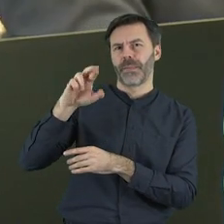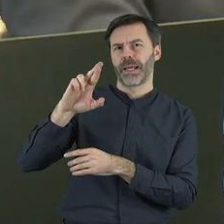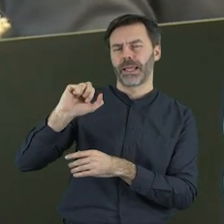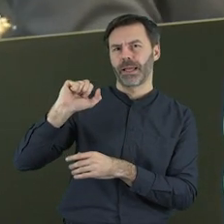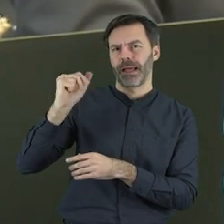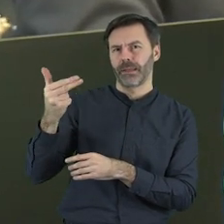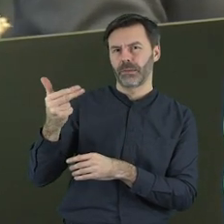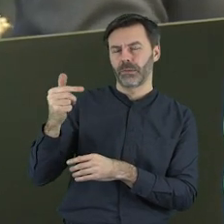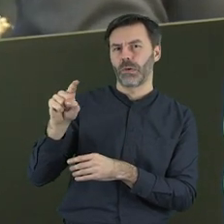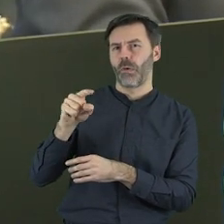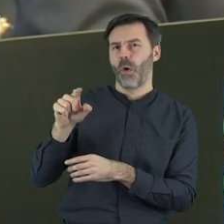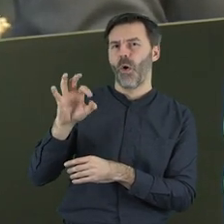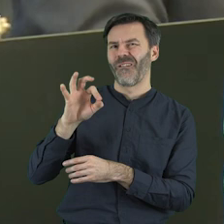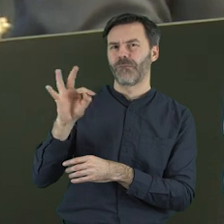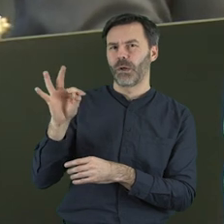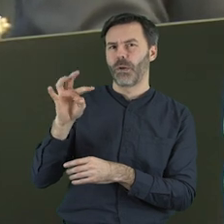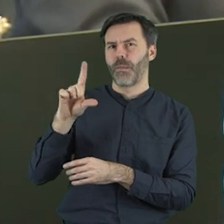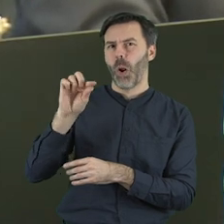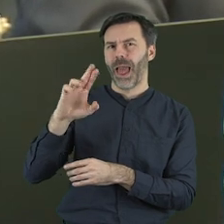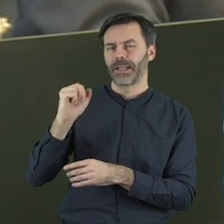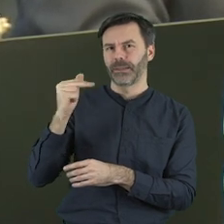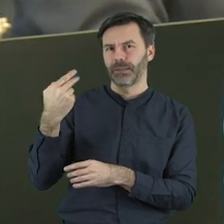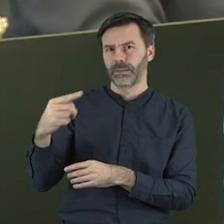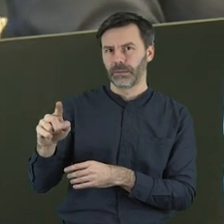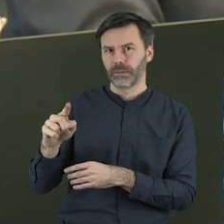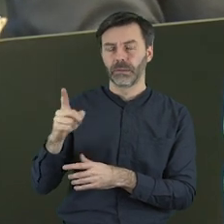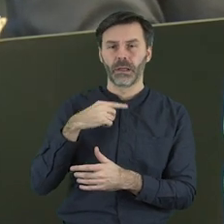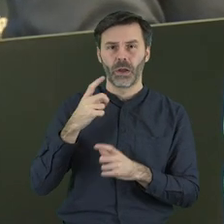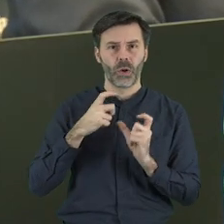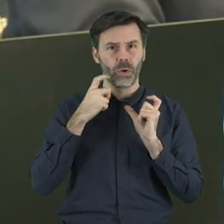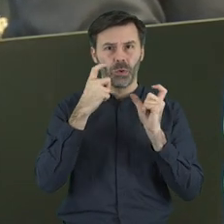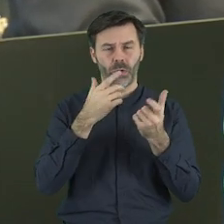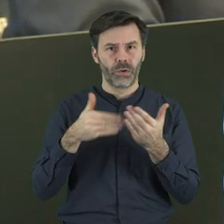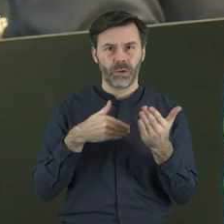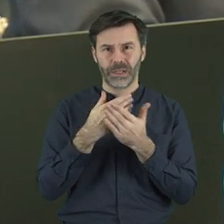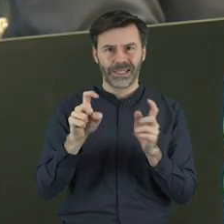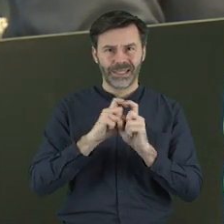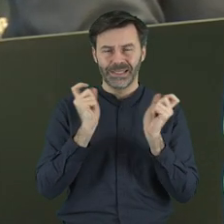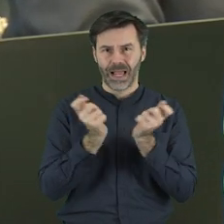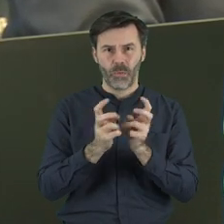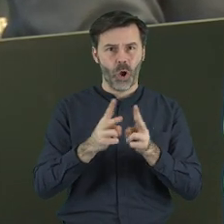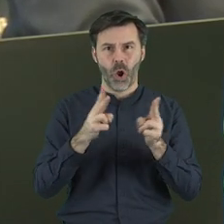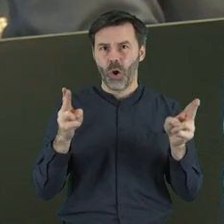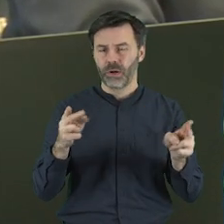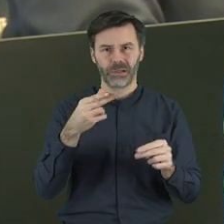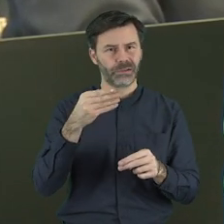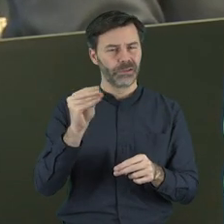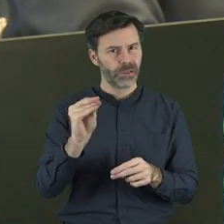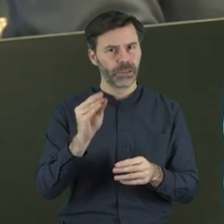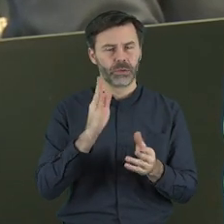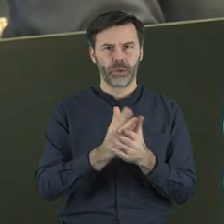nie została złożona na cały okres, tylko na okres 3 miesięcy. I taka umowa